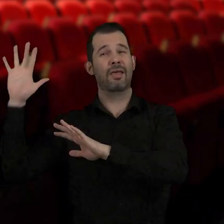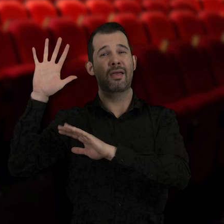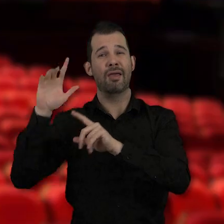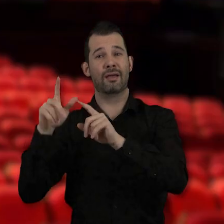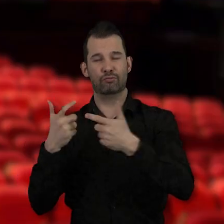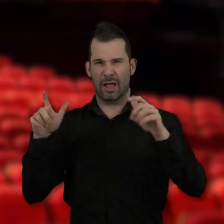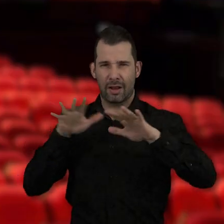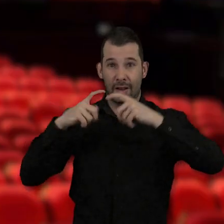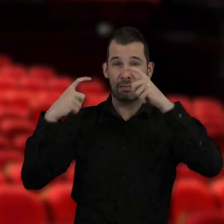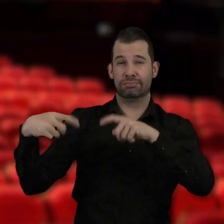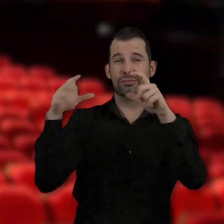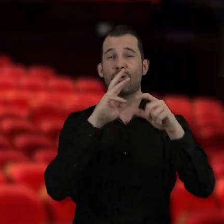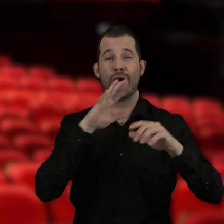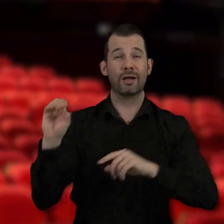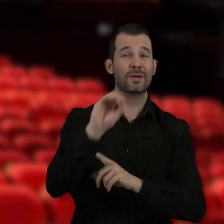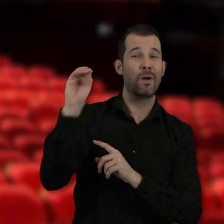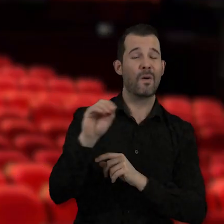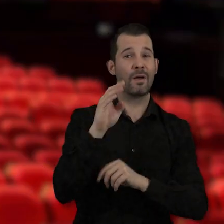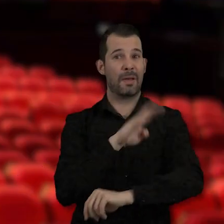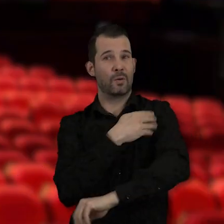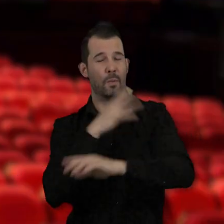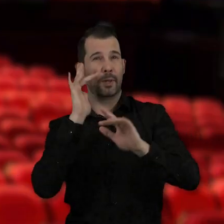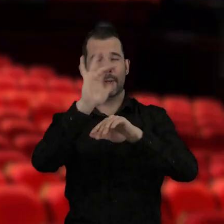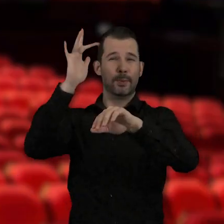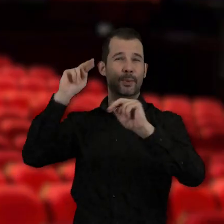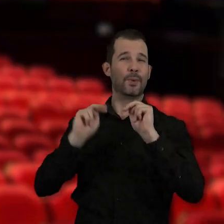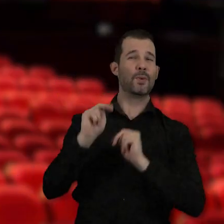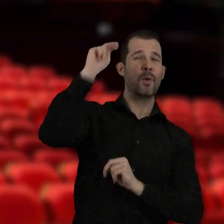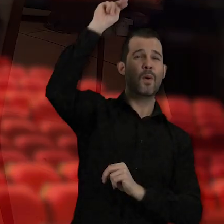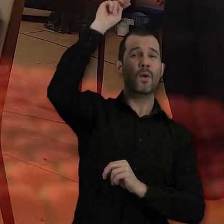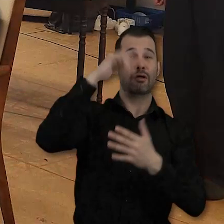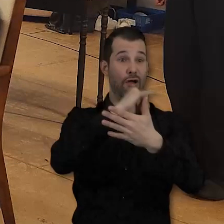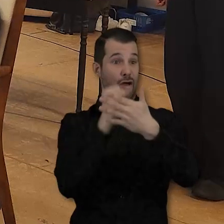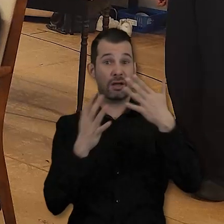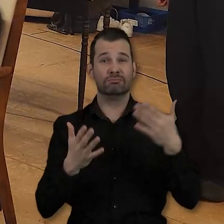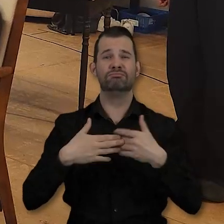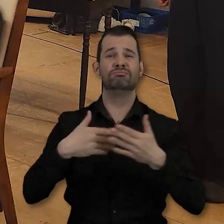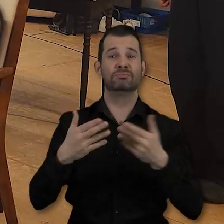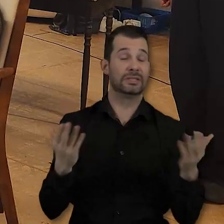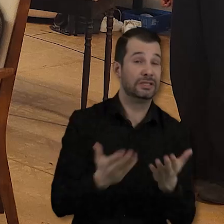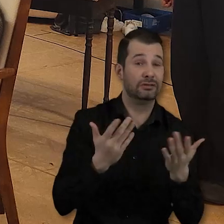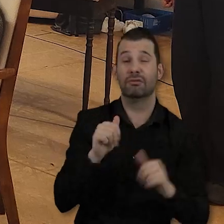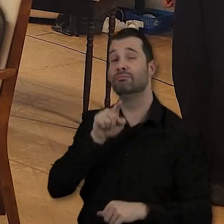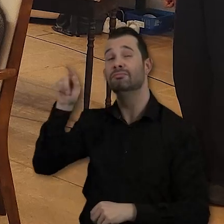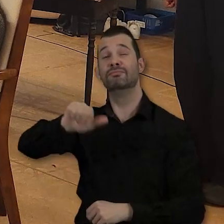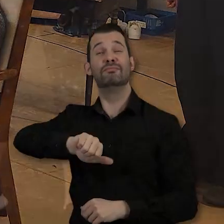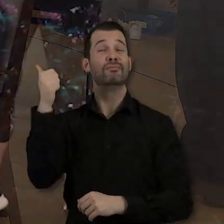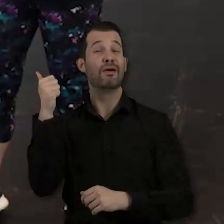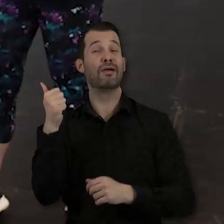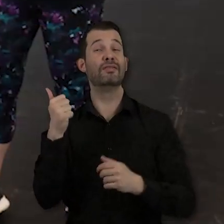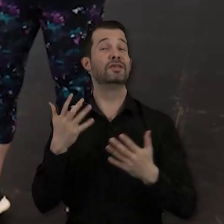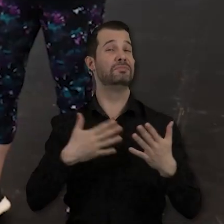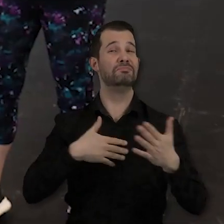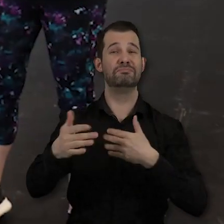Atlantic, from the Great Lakes of Ontario to Manitoba's luminous north, artists, be they from